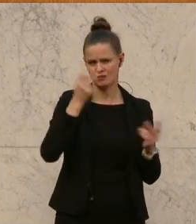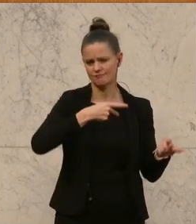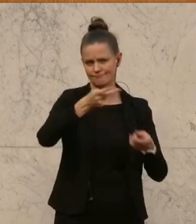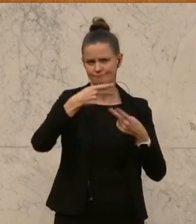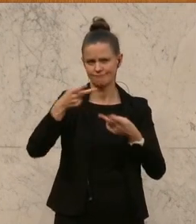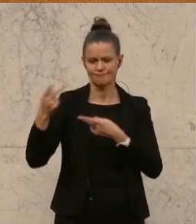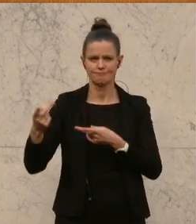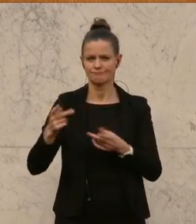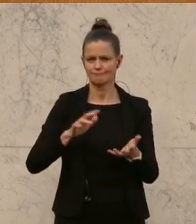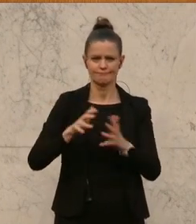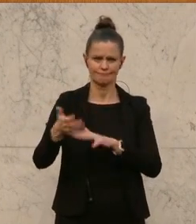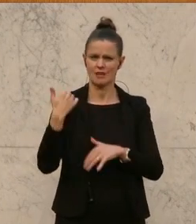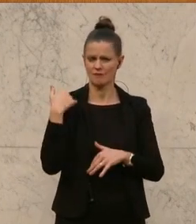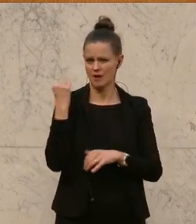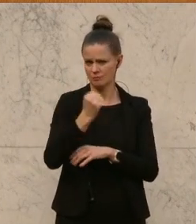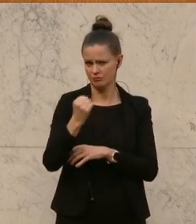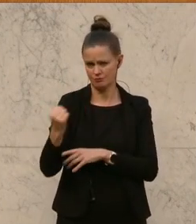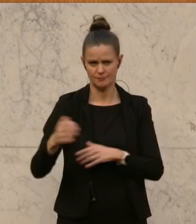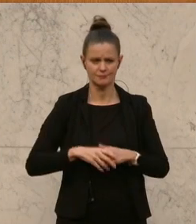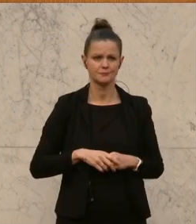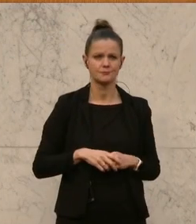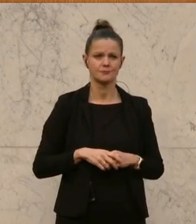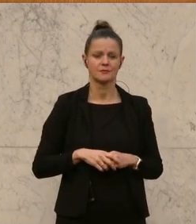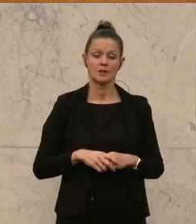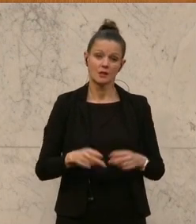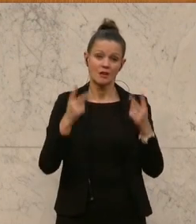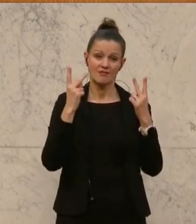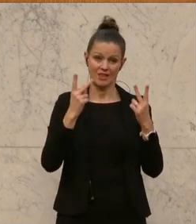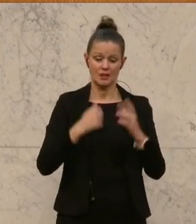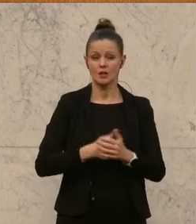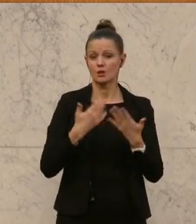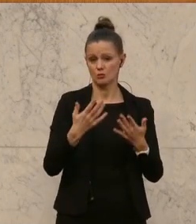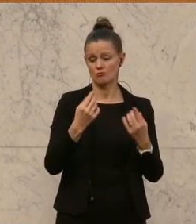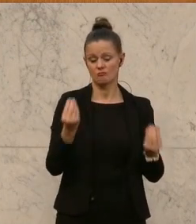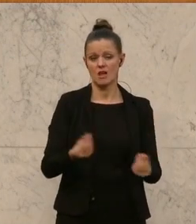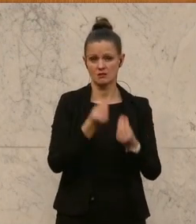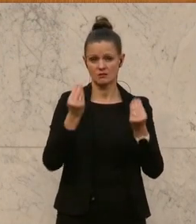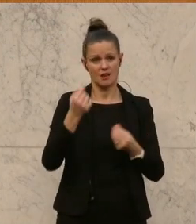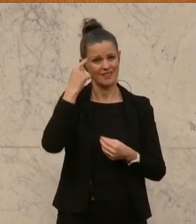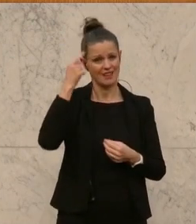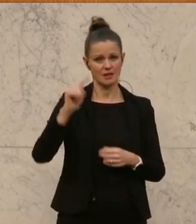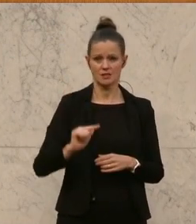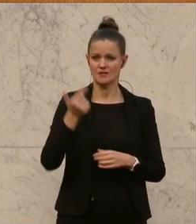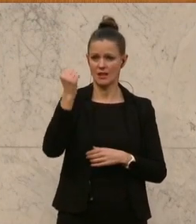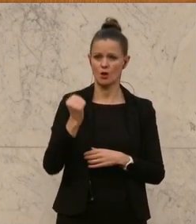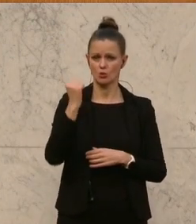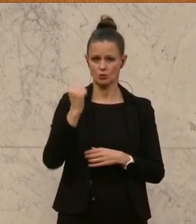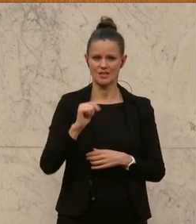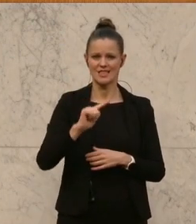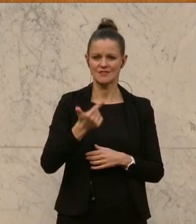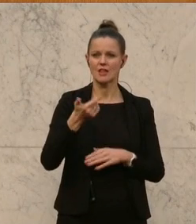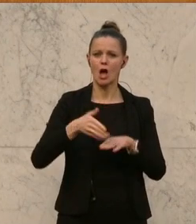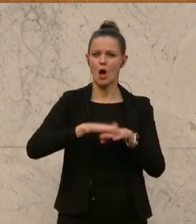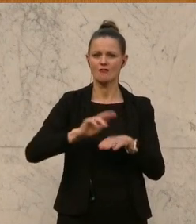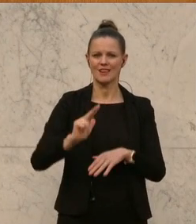und zugrunde gegangen sind. Es ist wichtig, dass man dieser Sache gedenkt. Am 2. August, in der Nacht vom 2. auf 3.